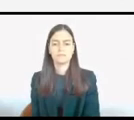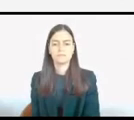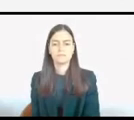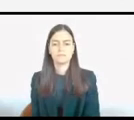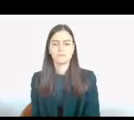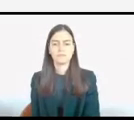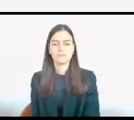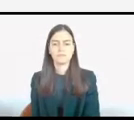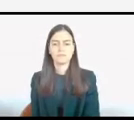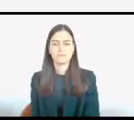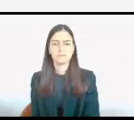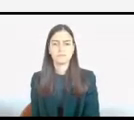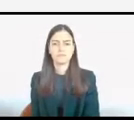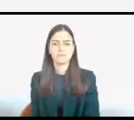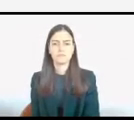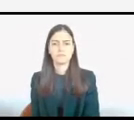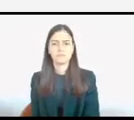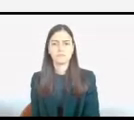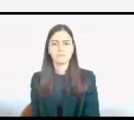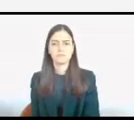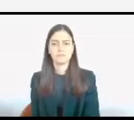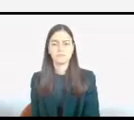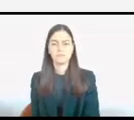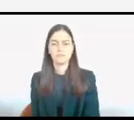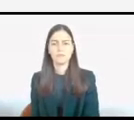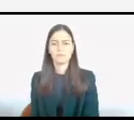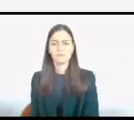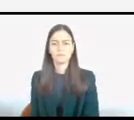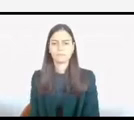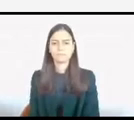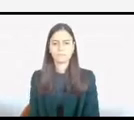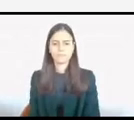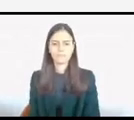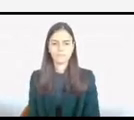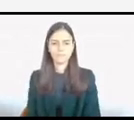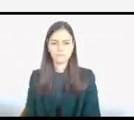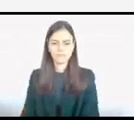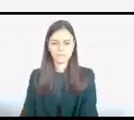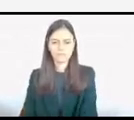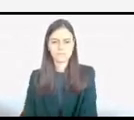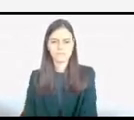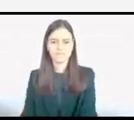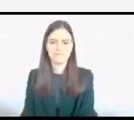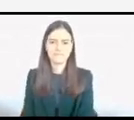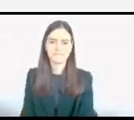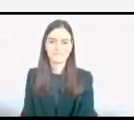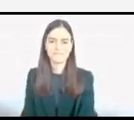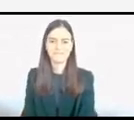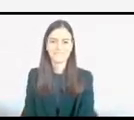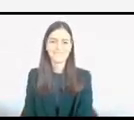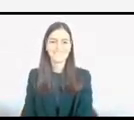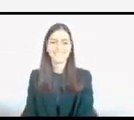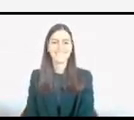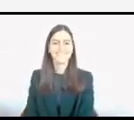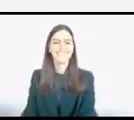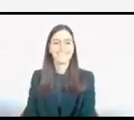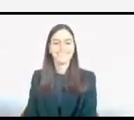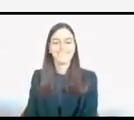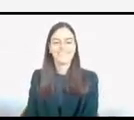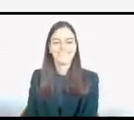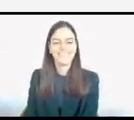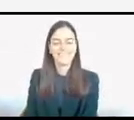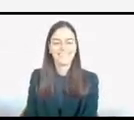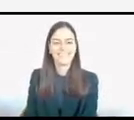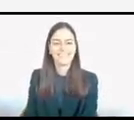simple en termes de fiscalité. Exactement, c'est beaucoup plus digeste, Vincent, puisque si vous deviez procéder à